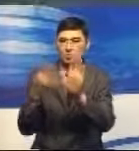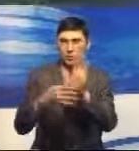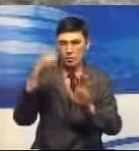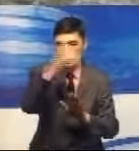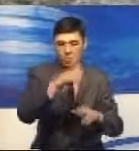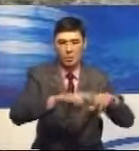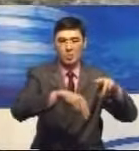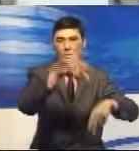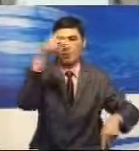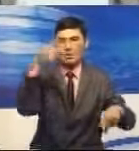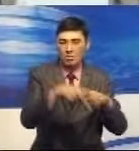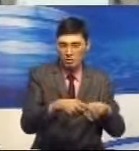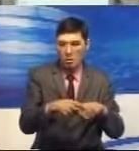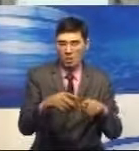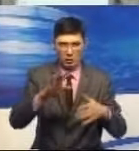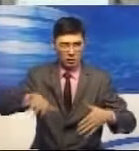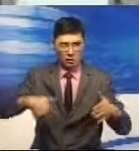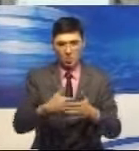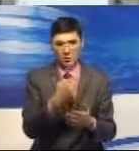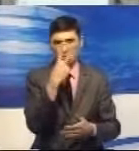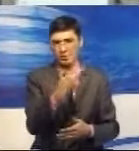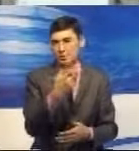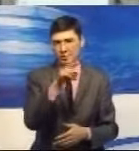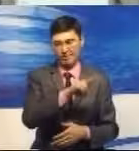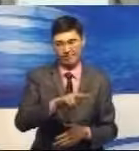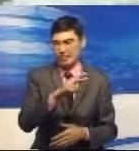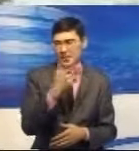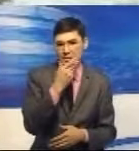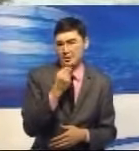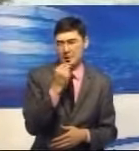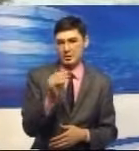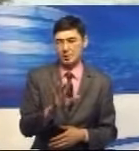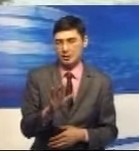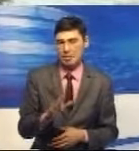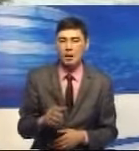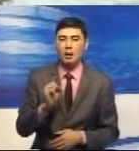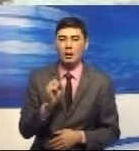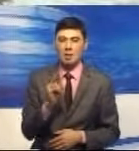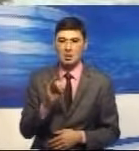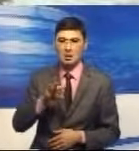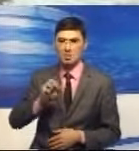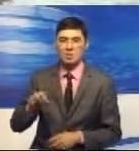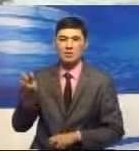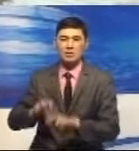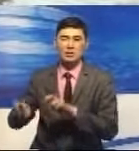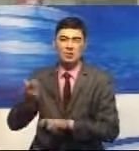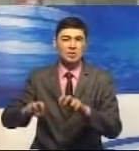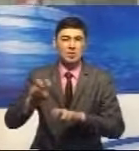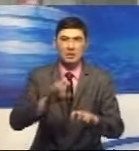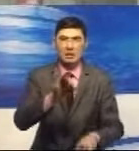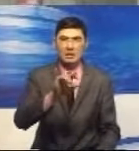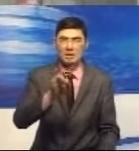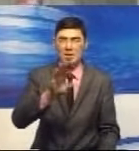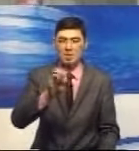Содан бері қаланың сәулетін бұзып тұр. Әкімшіліктің инвестор тауып, оны ретке келтіру туралы әрекеттерінен күні бүгінге дейін ешбір